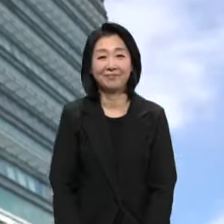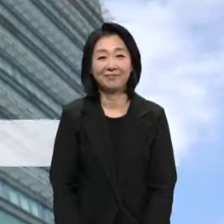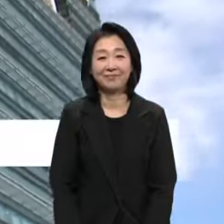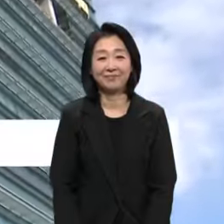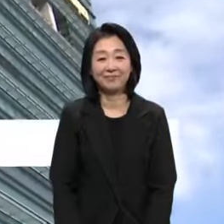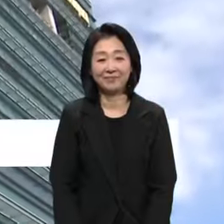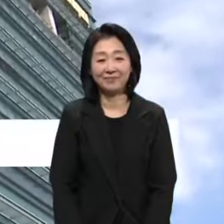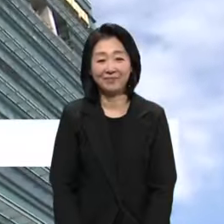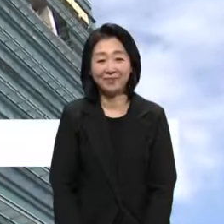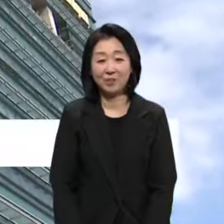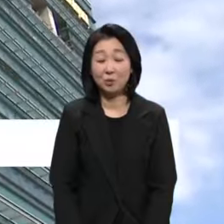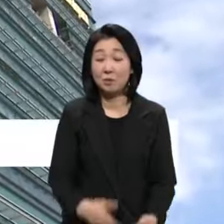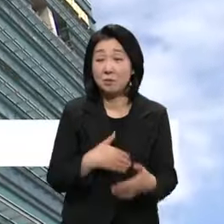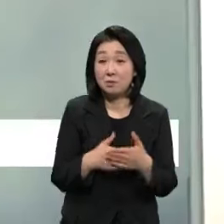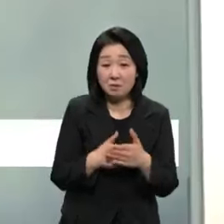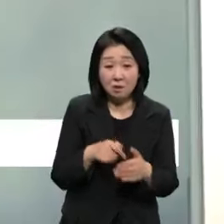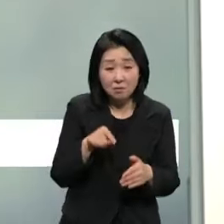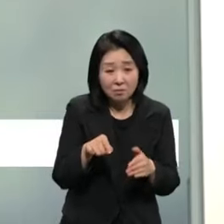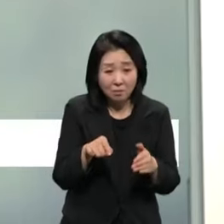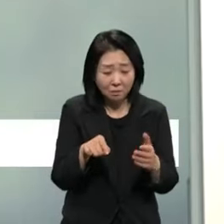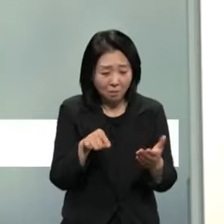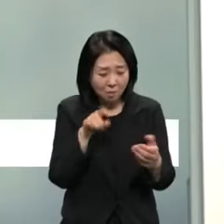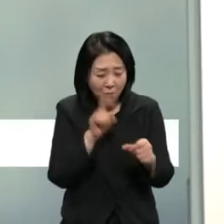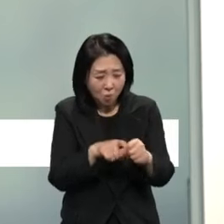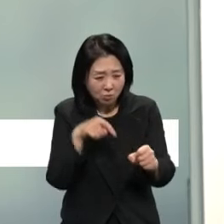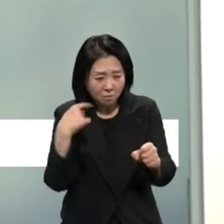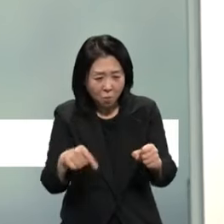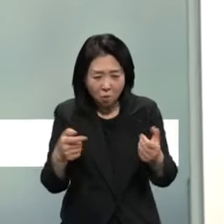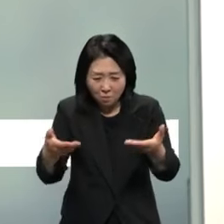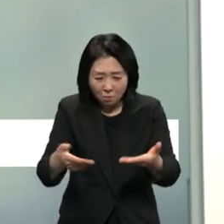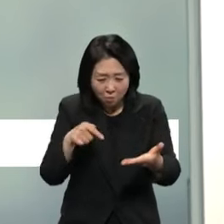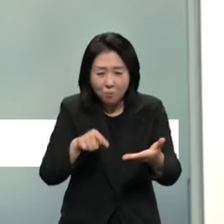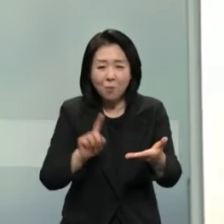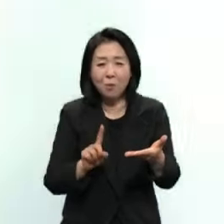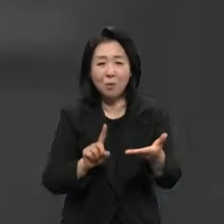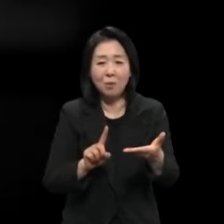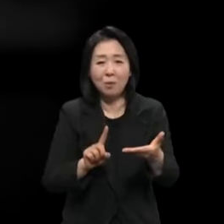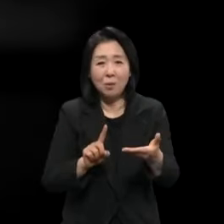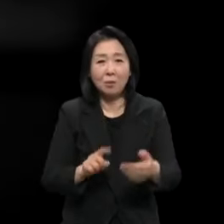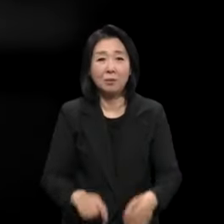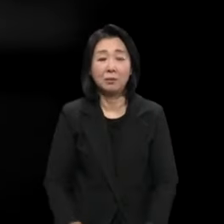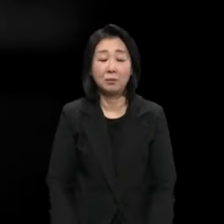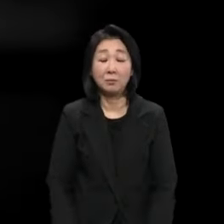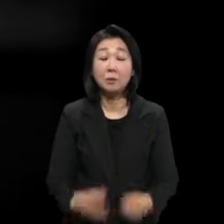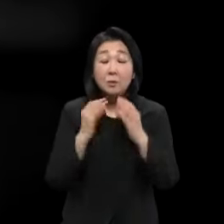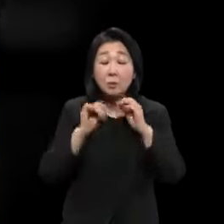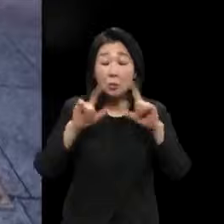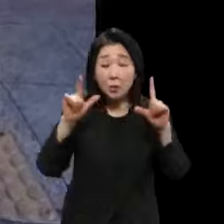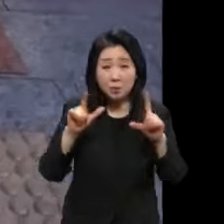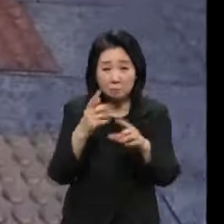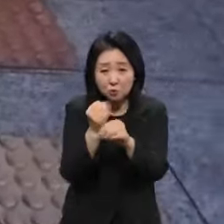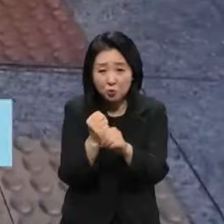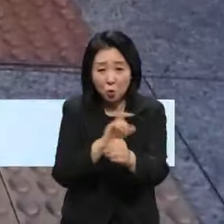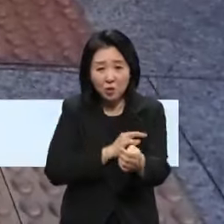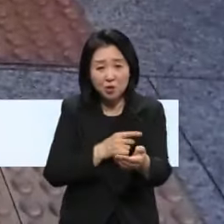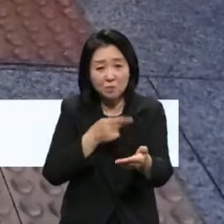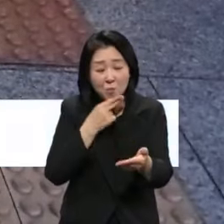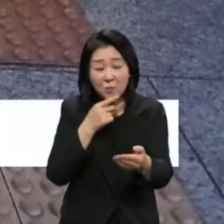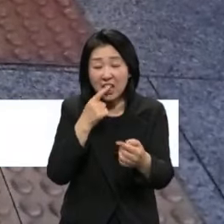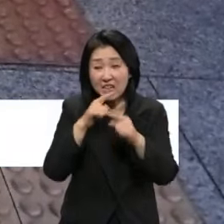저희가 좀 긴장을 했죠. 이게 또 무슨 목적을 갖고 한 건지. 지난 토요일 발신자가 안 적힌 흰색